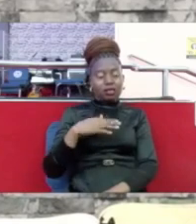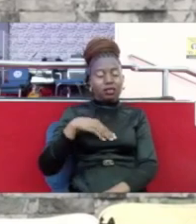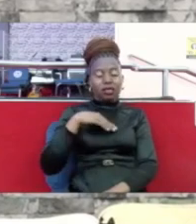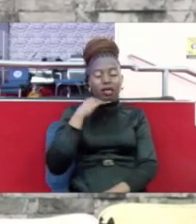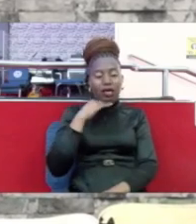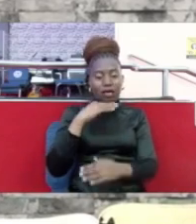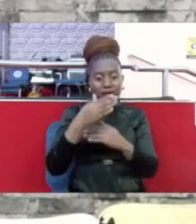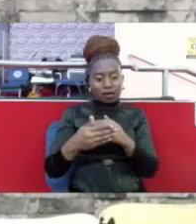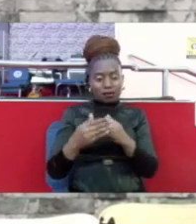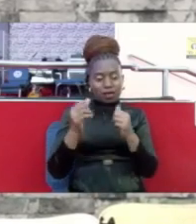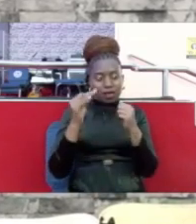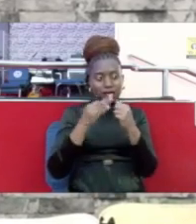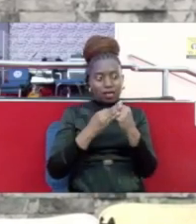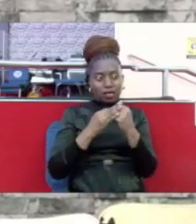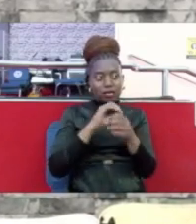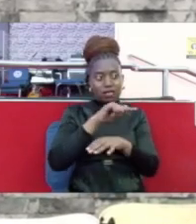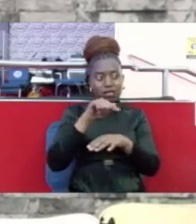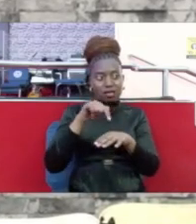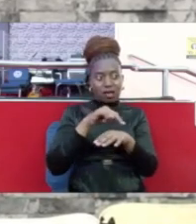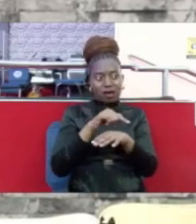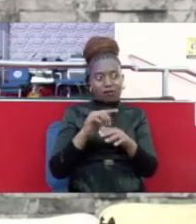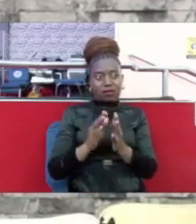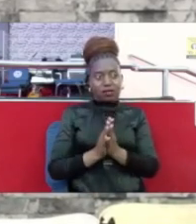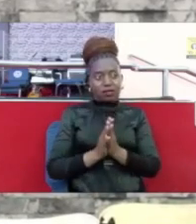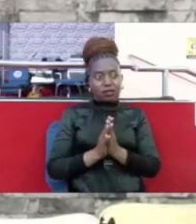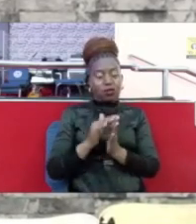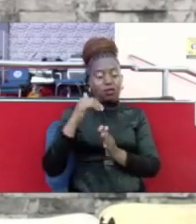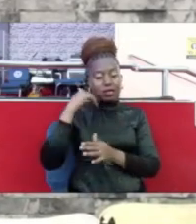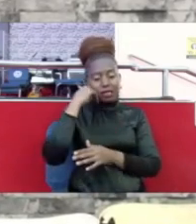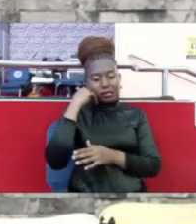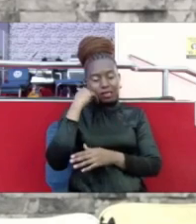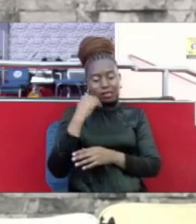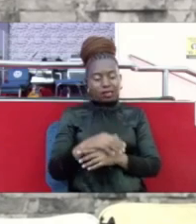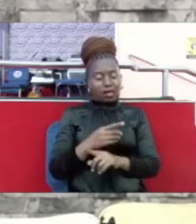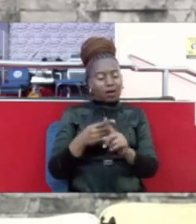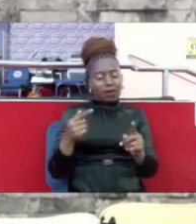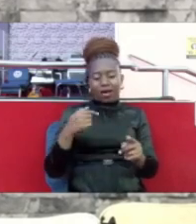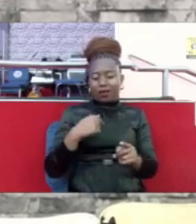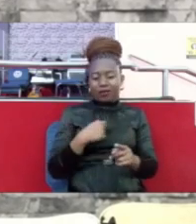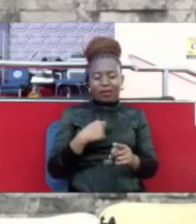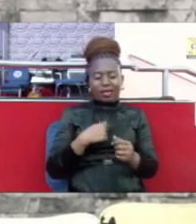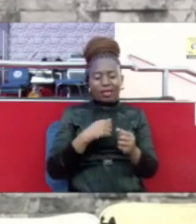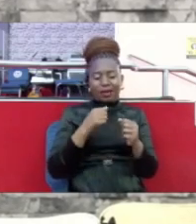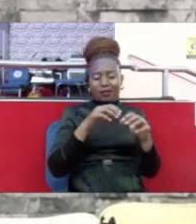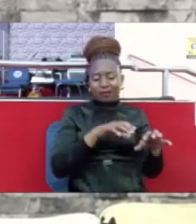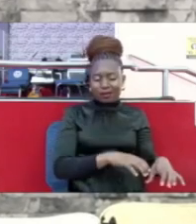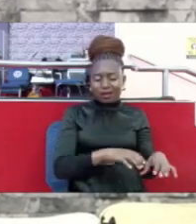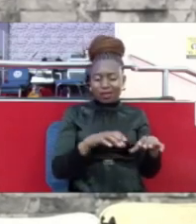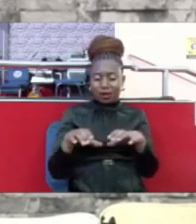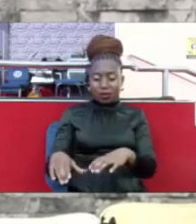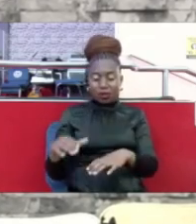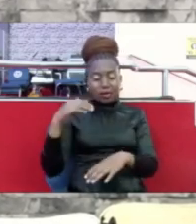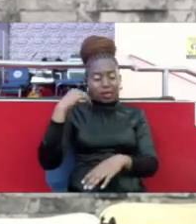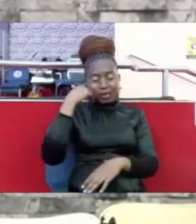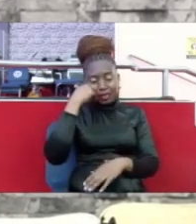ameenda. And I've fought this now 7 times. Na mimi nimepigana na huu ugonjwa mara saba.